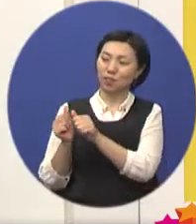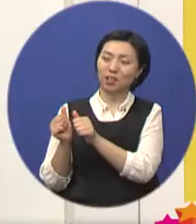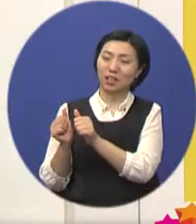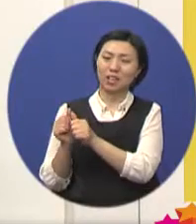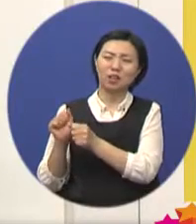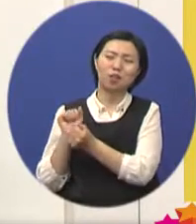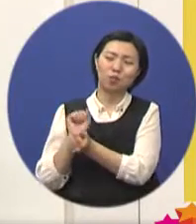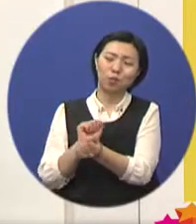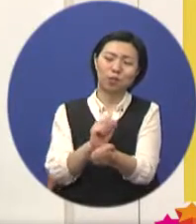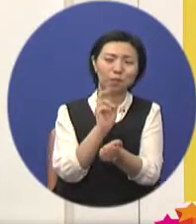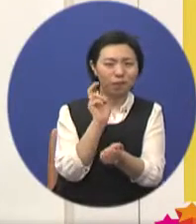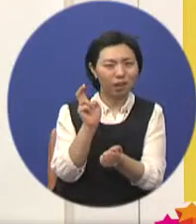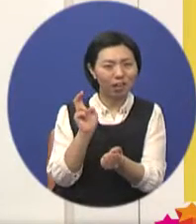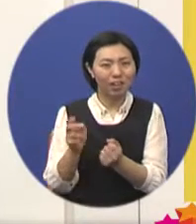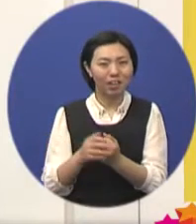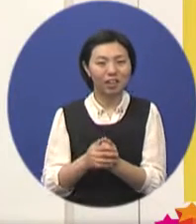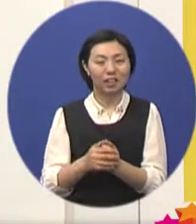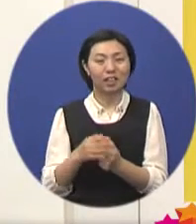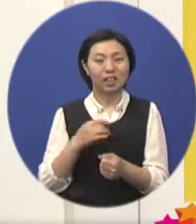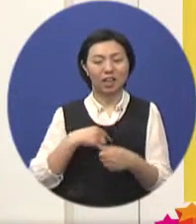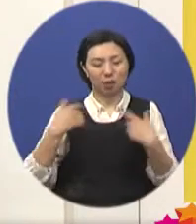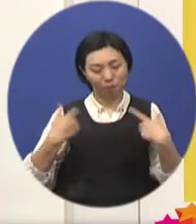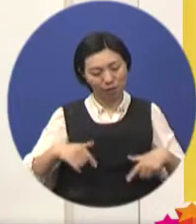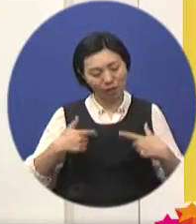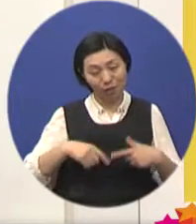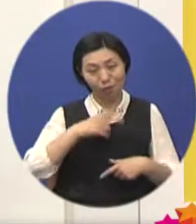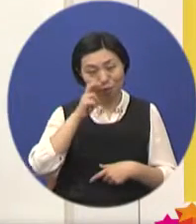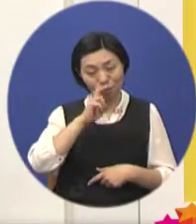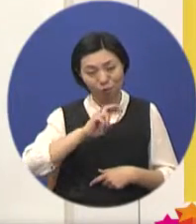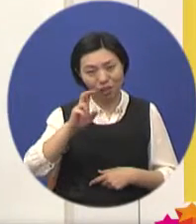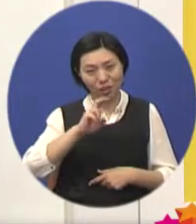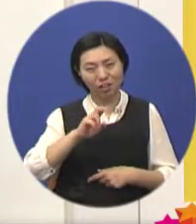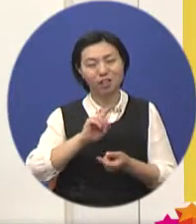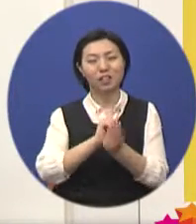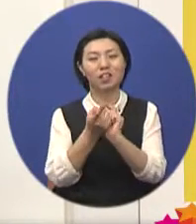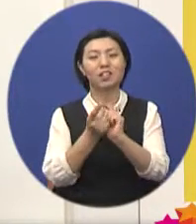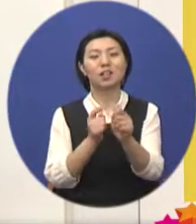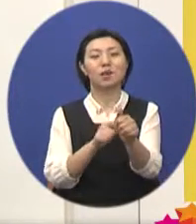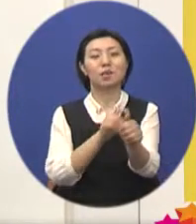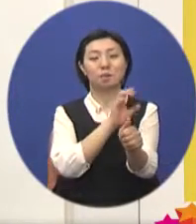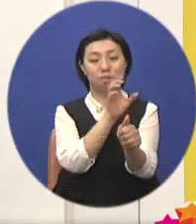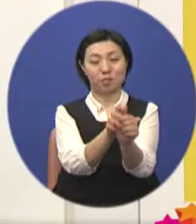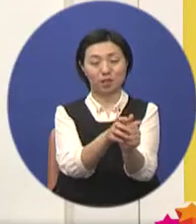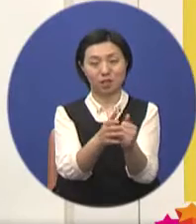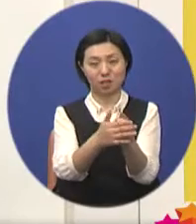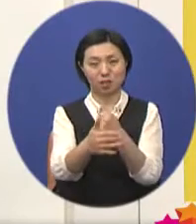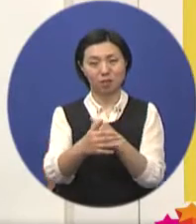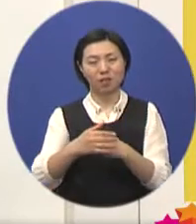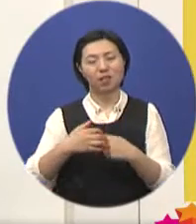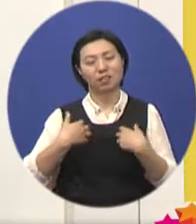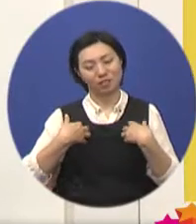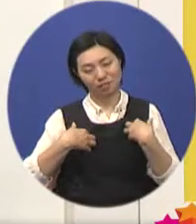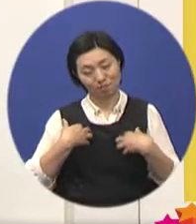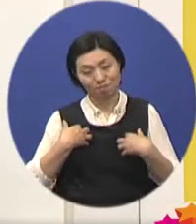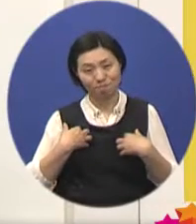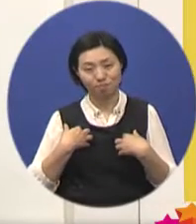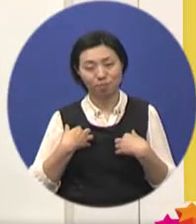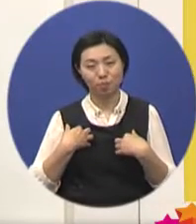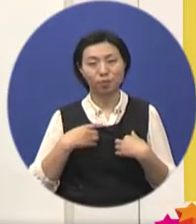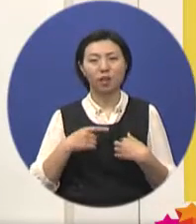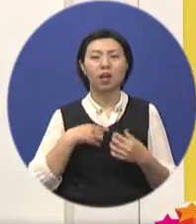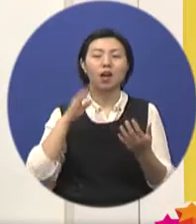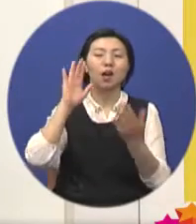이렇게 얘기하는 말을 우리 아버님이 하시니까 더 기분이 좋습니다. 네. 네. 앞으로는요 저를 이제 트로트 천사라고